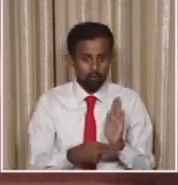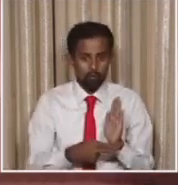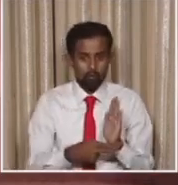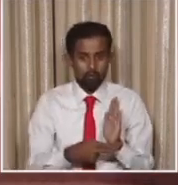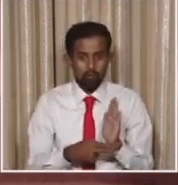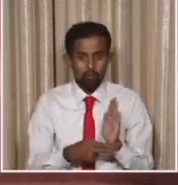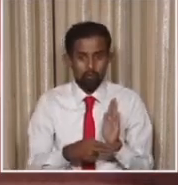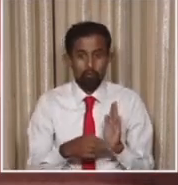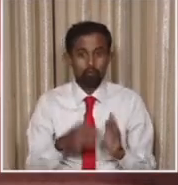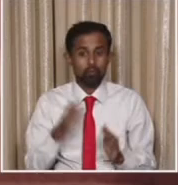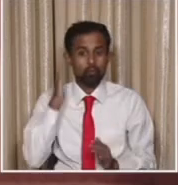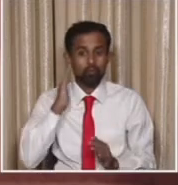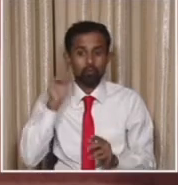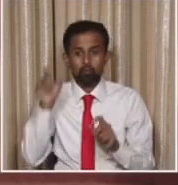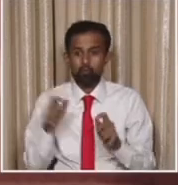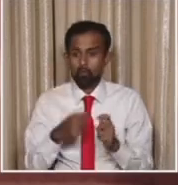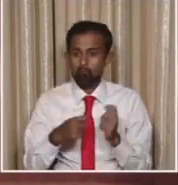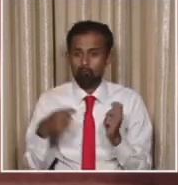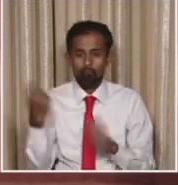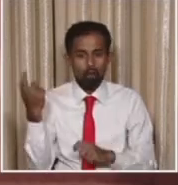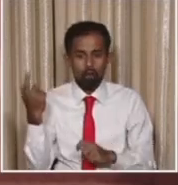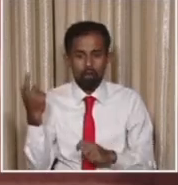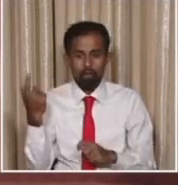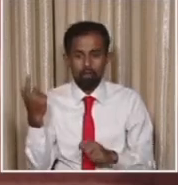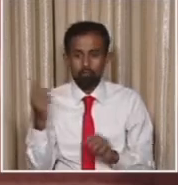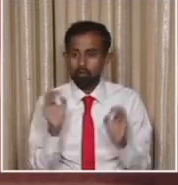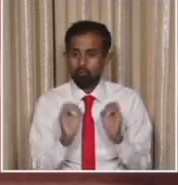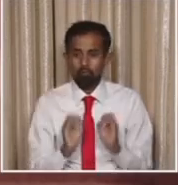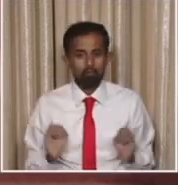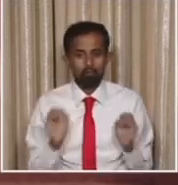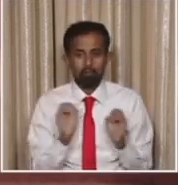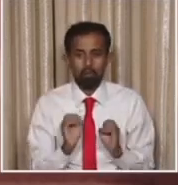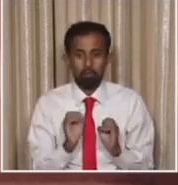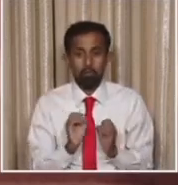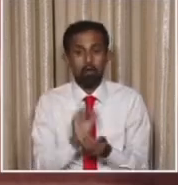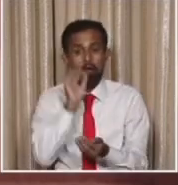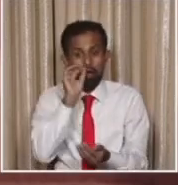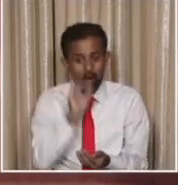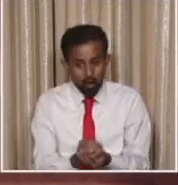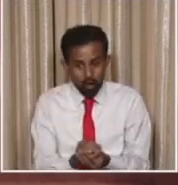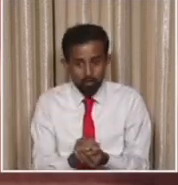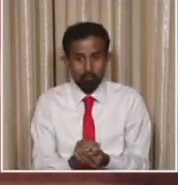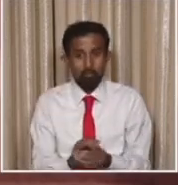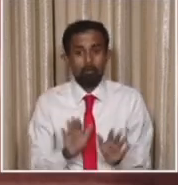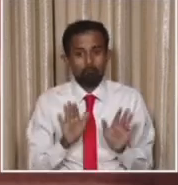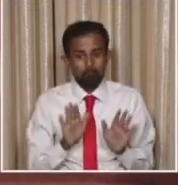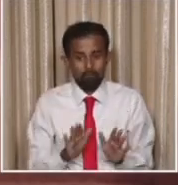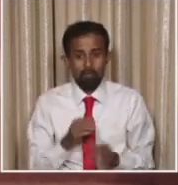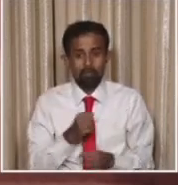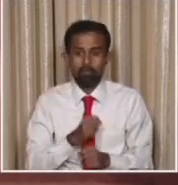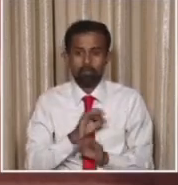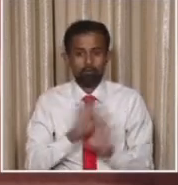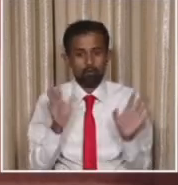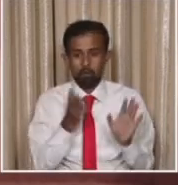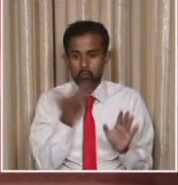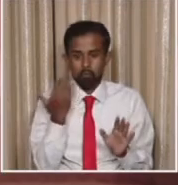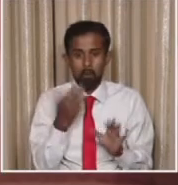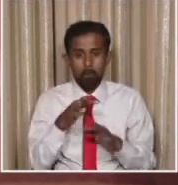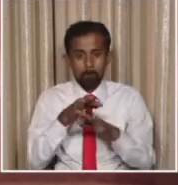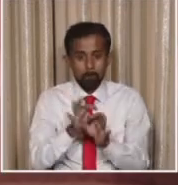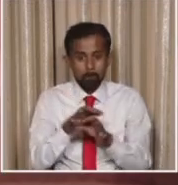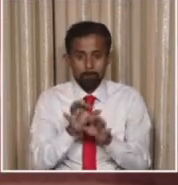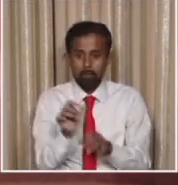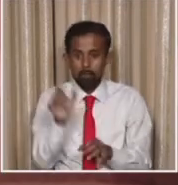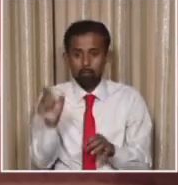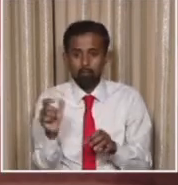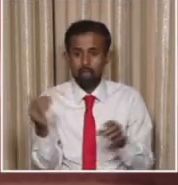මේ විදේශිකයින්ට විකිණීම හෝ එහෙම කිසිදුයක් වෙන්නේ නැහැ. මේක ආරක්ෂා කිරීම සඳහා මේ ගැසට් එකෙන් කරන්න පුළුවන් පරේක්ෂණ කරනායට